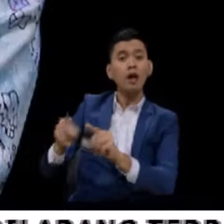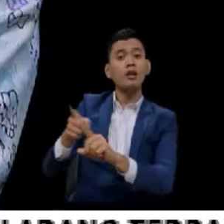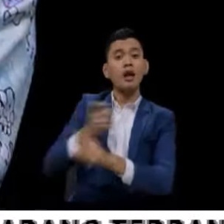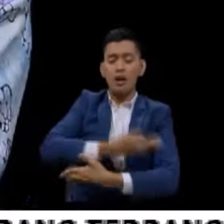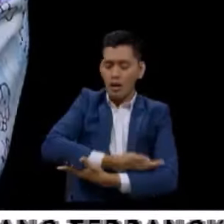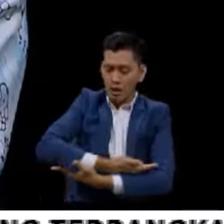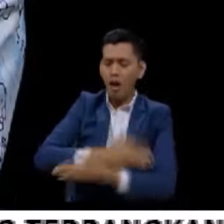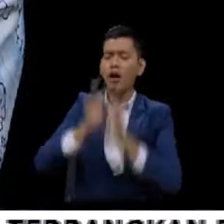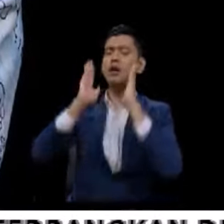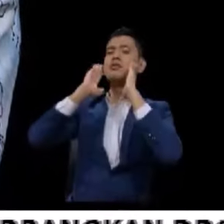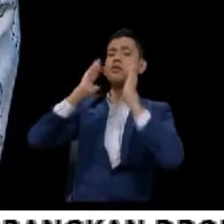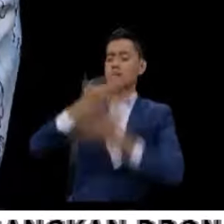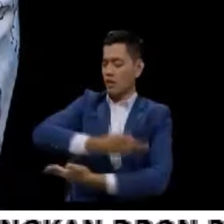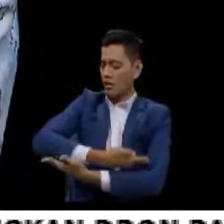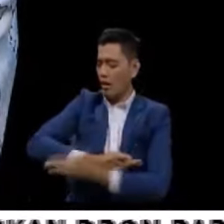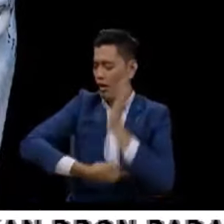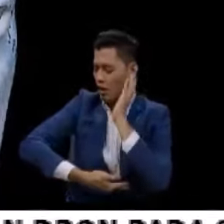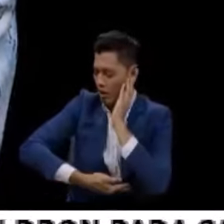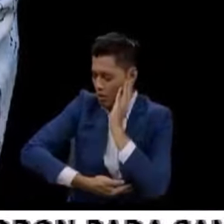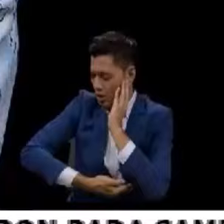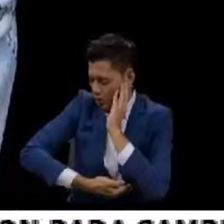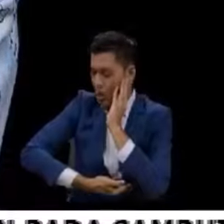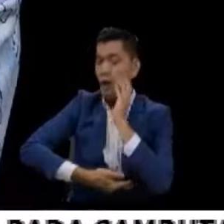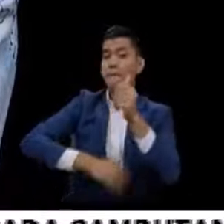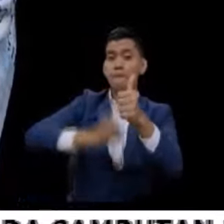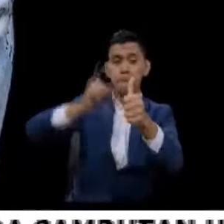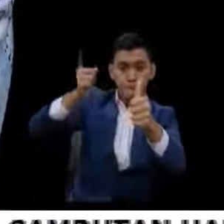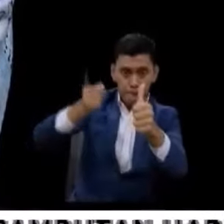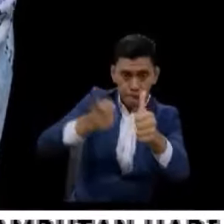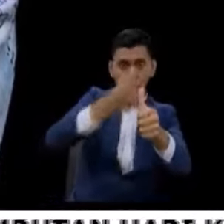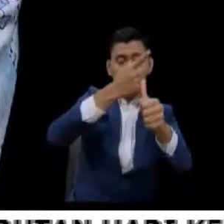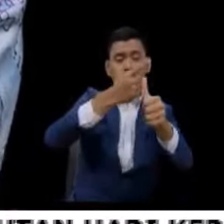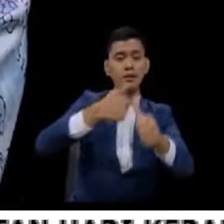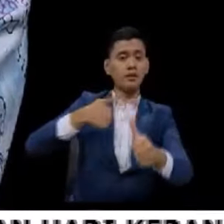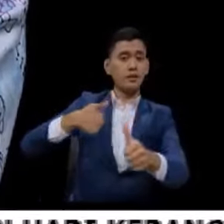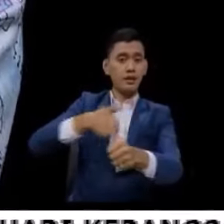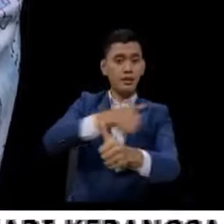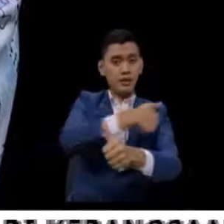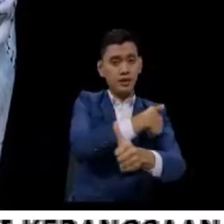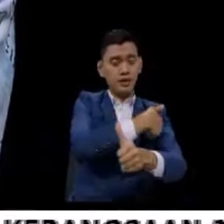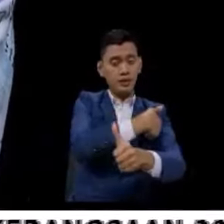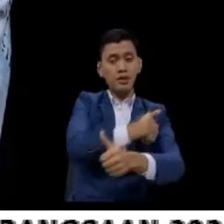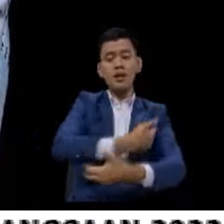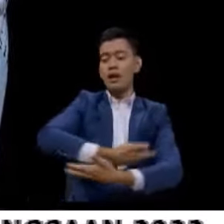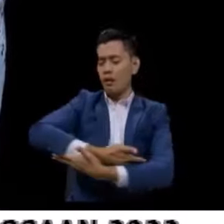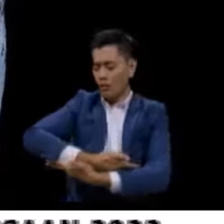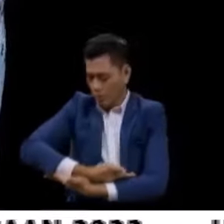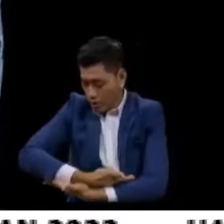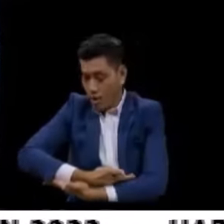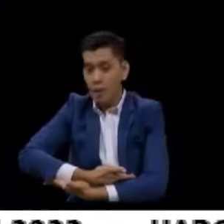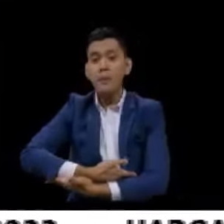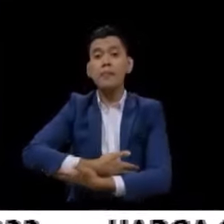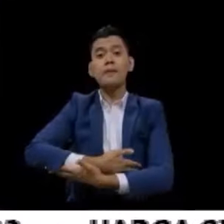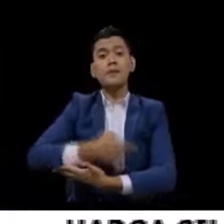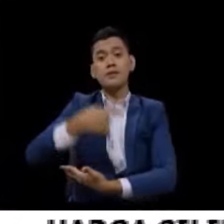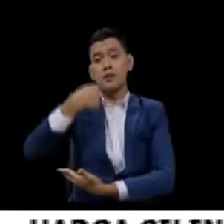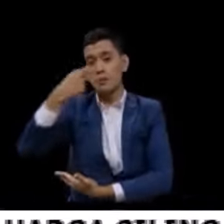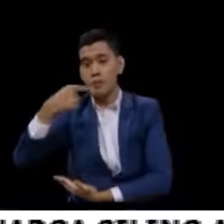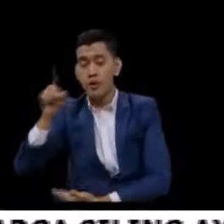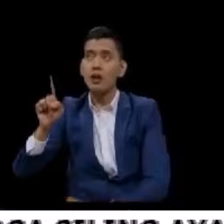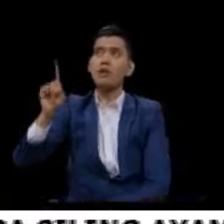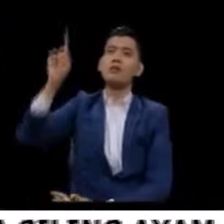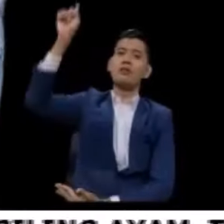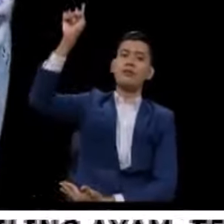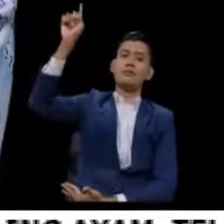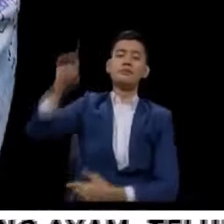tapi kita suhu artinya alam yang pertama ialah kita mendengarkan kepada dia kalam itu kalam Tuhan itu tadi